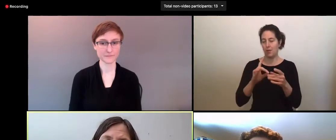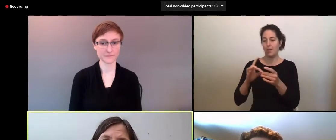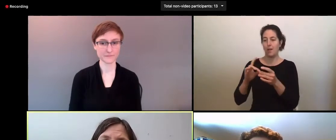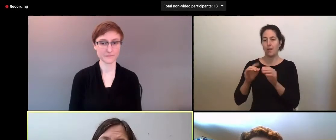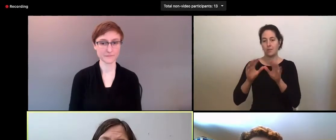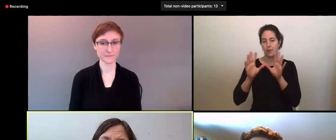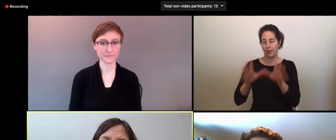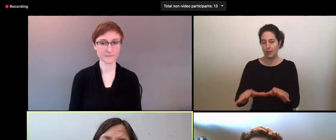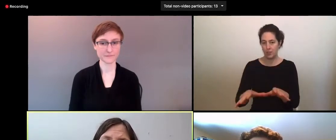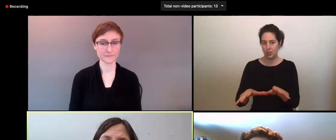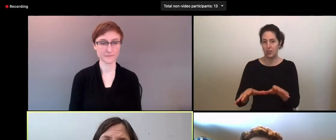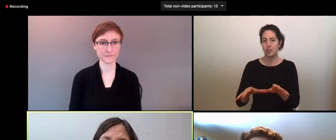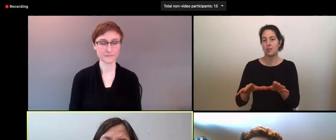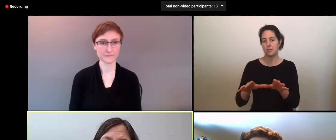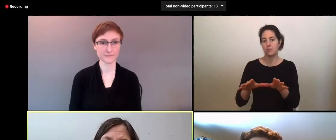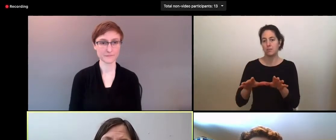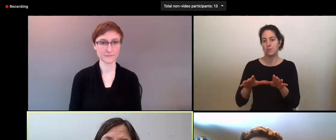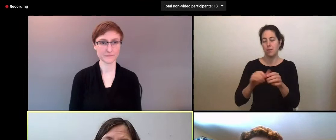le dépistage.